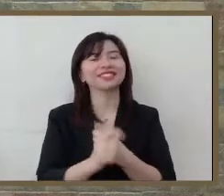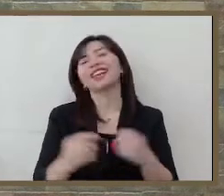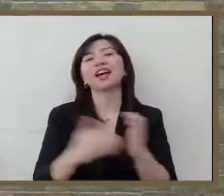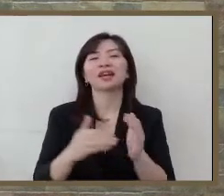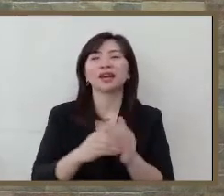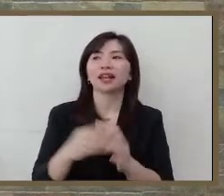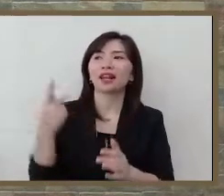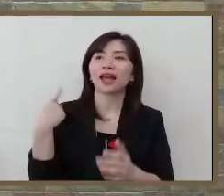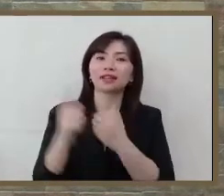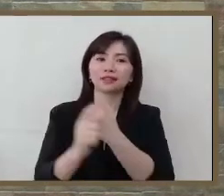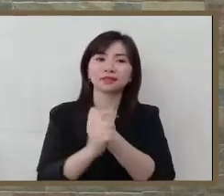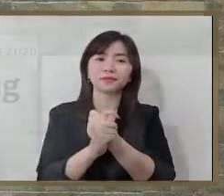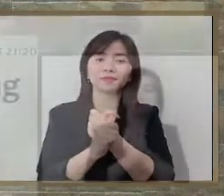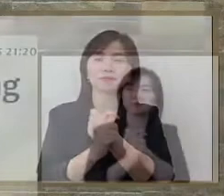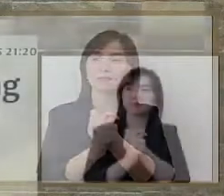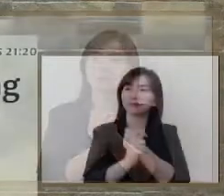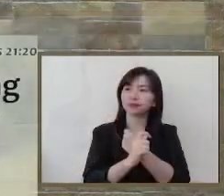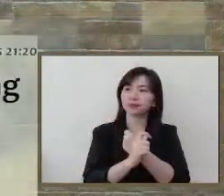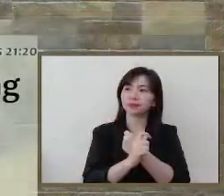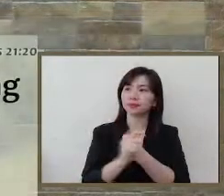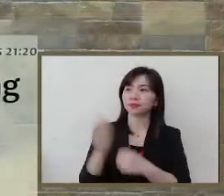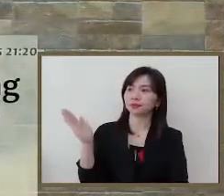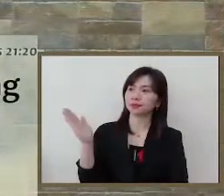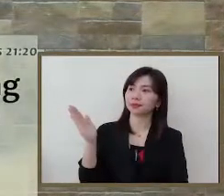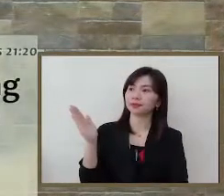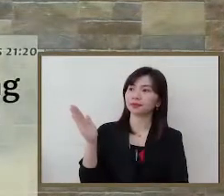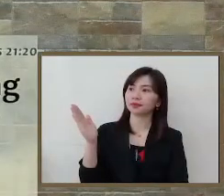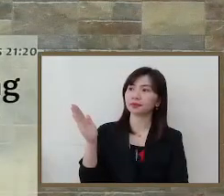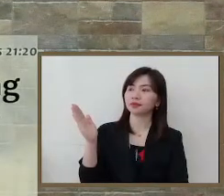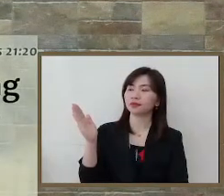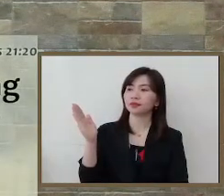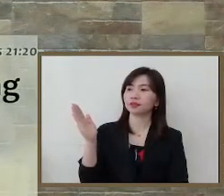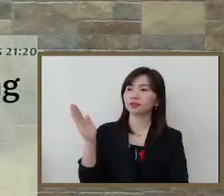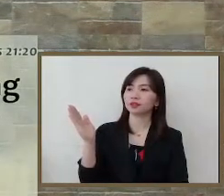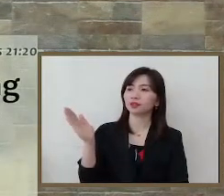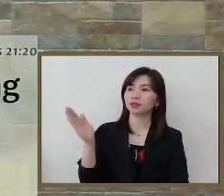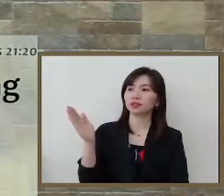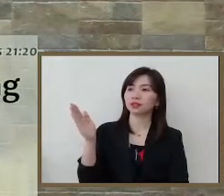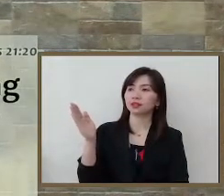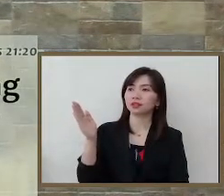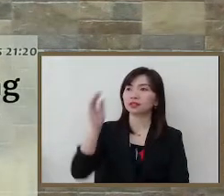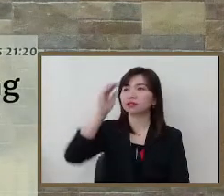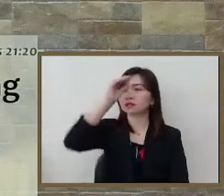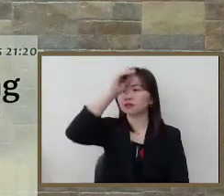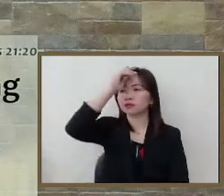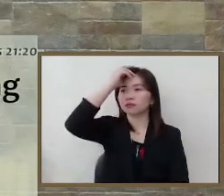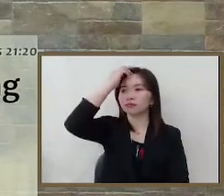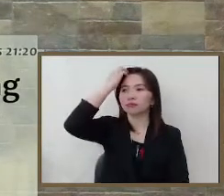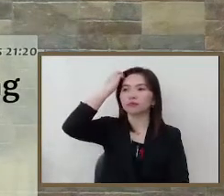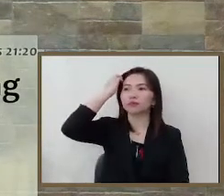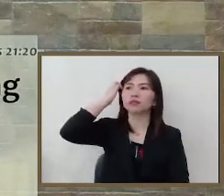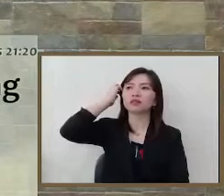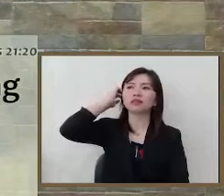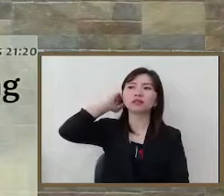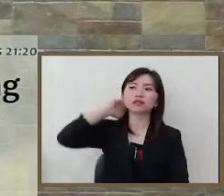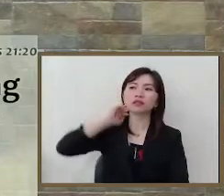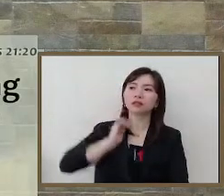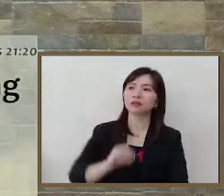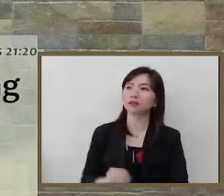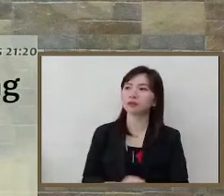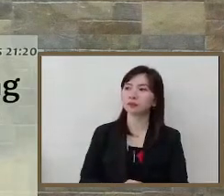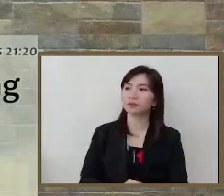be desired and oil in the dwelling of the wise. Sa pamumuhay ng isang wise na